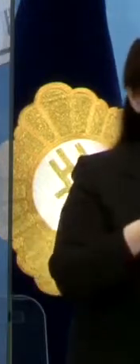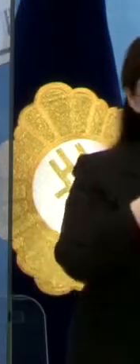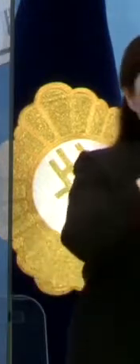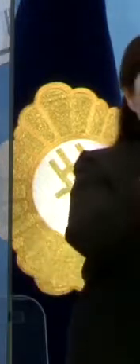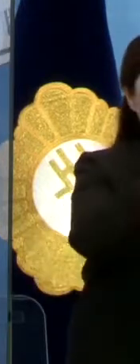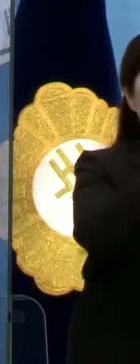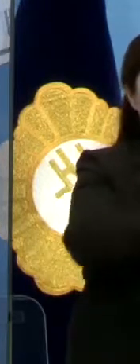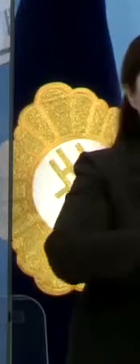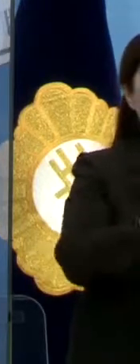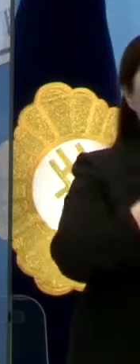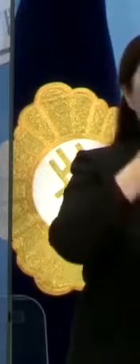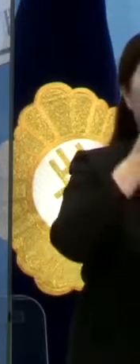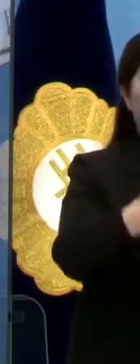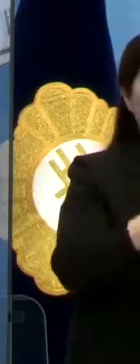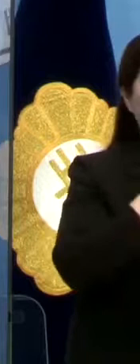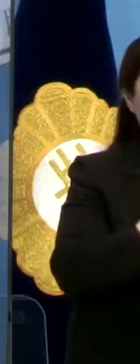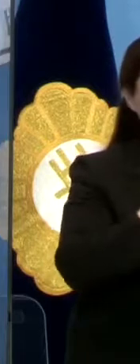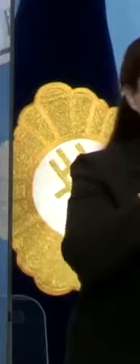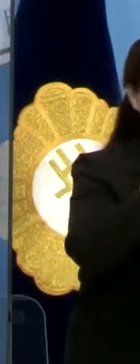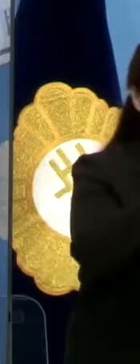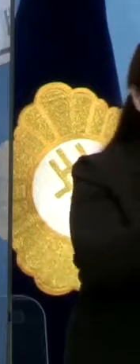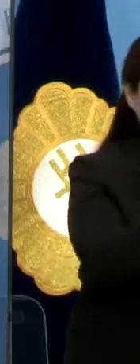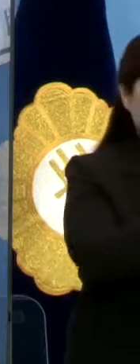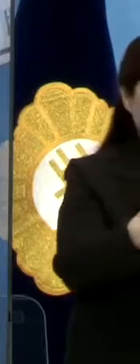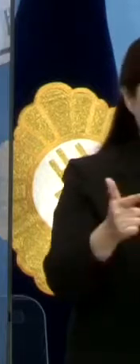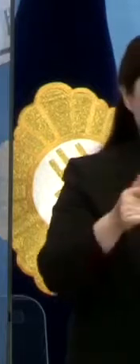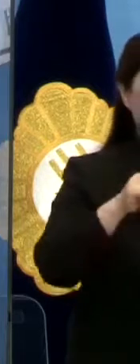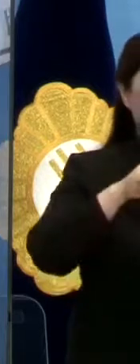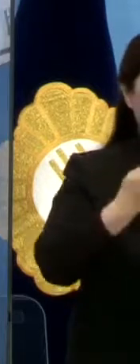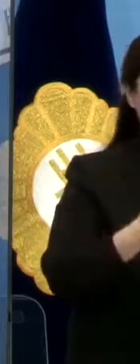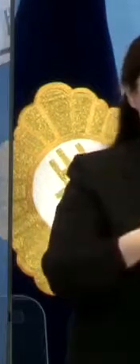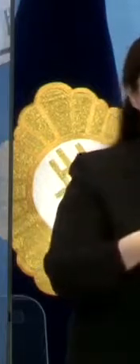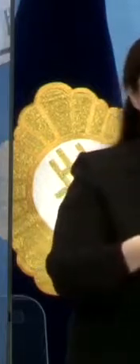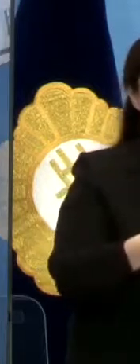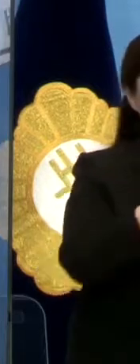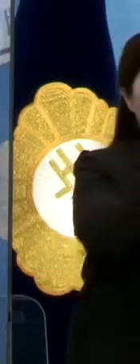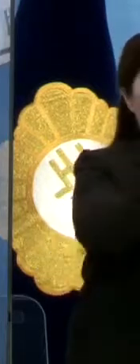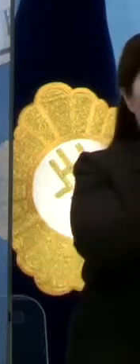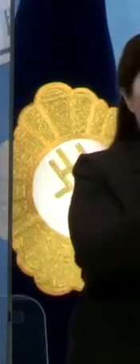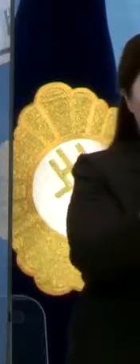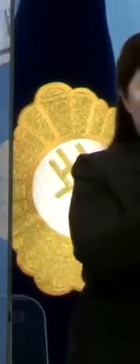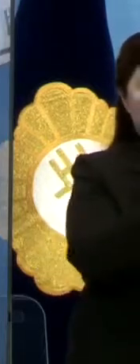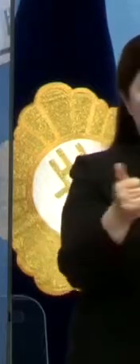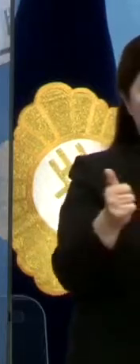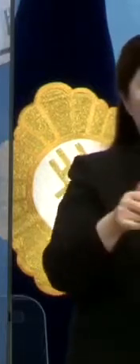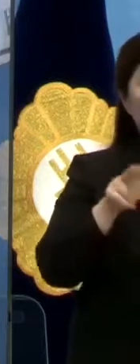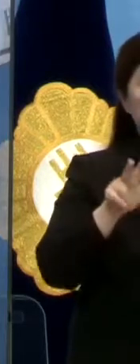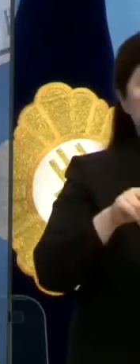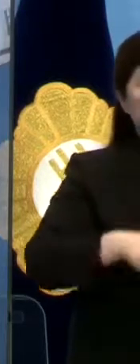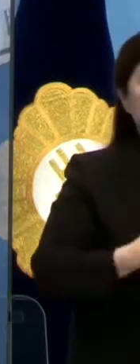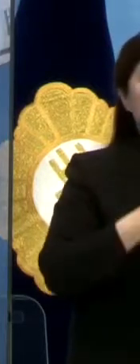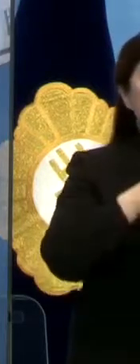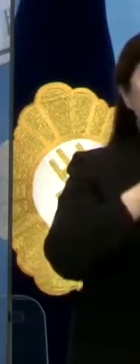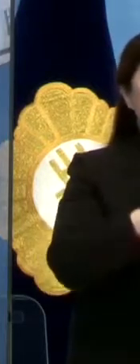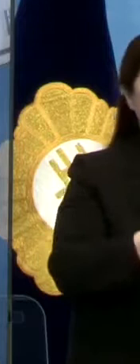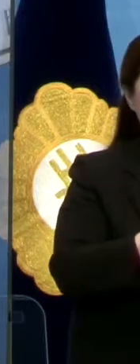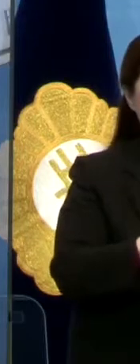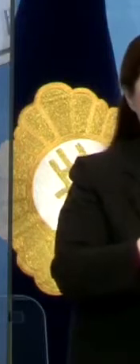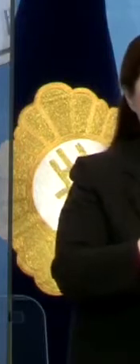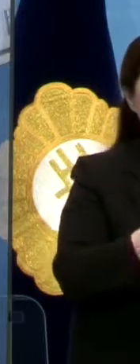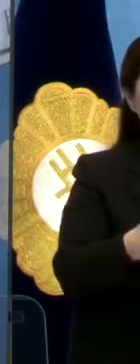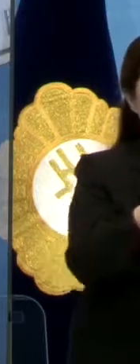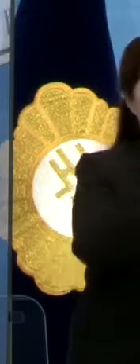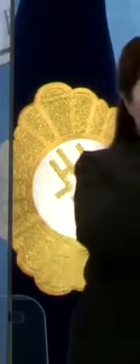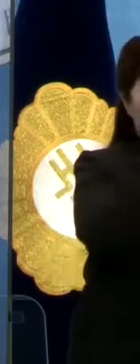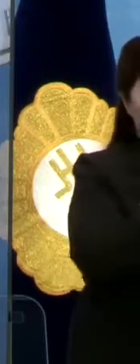43년간의 헌신과 봉사 이후에 노 간호사 두 분은 이제는 당신들이 소록도